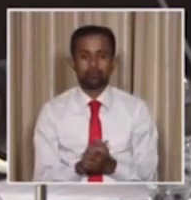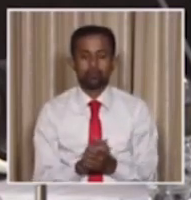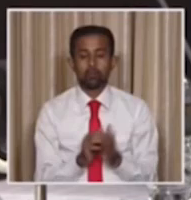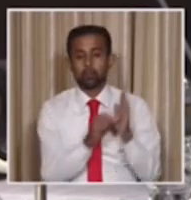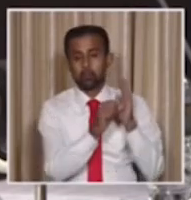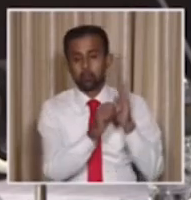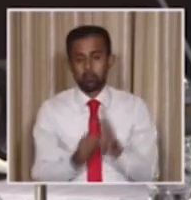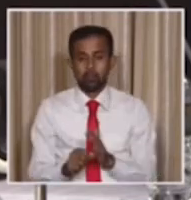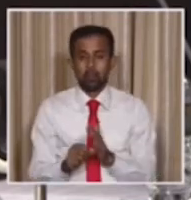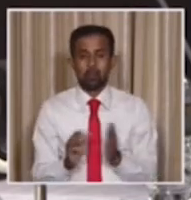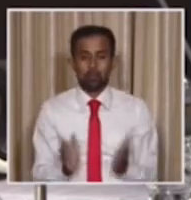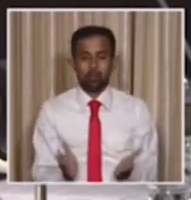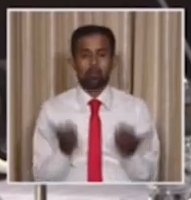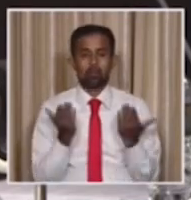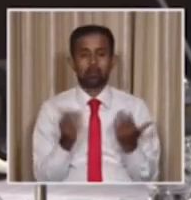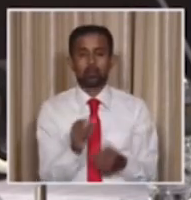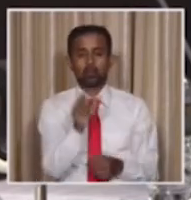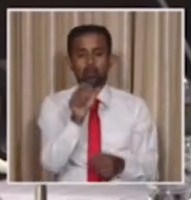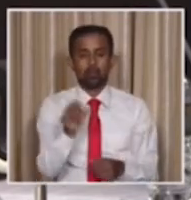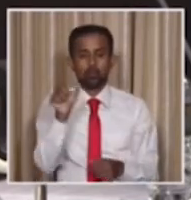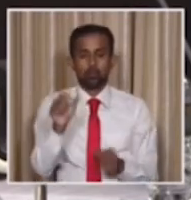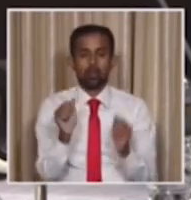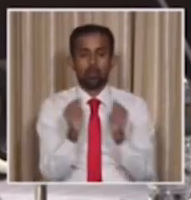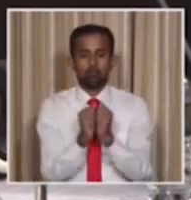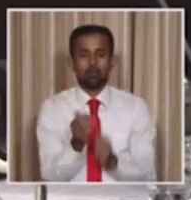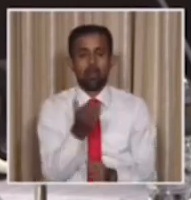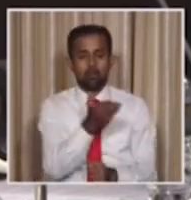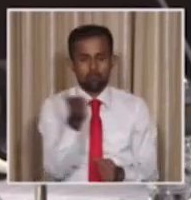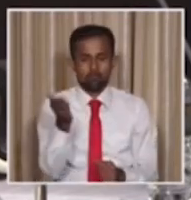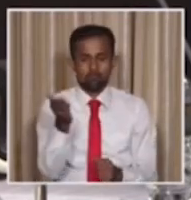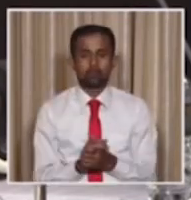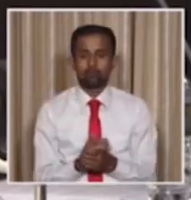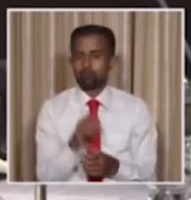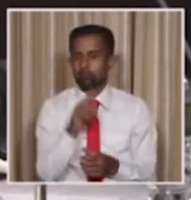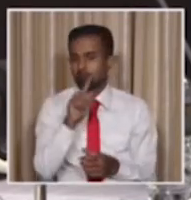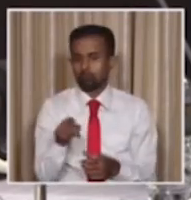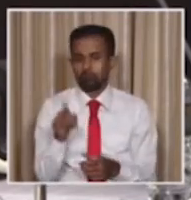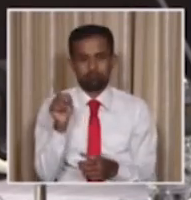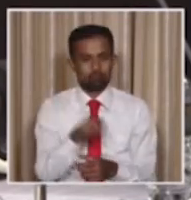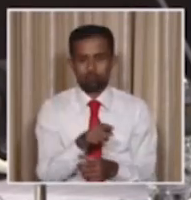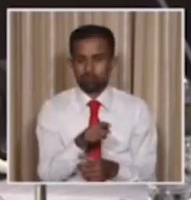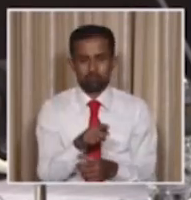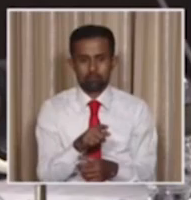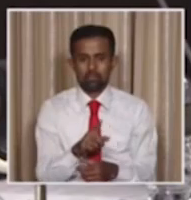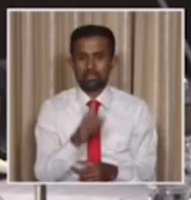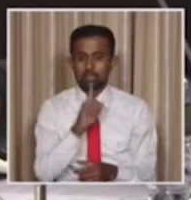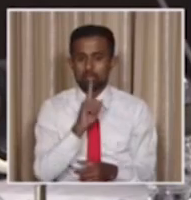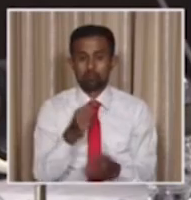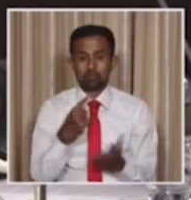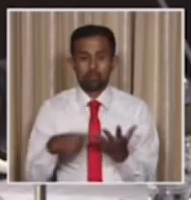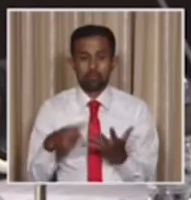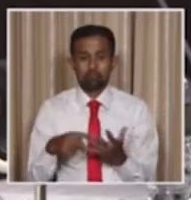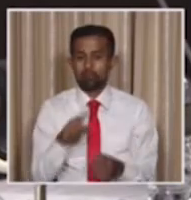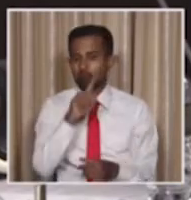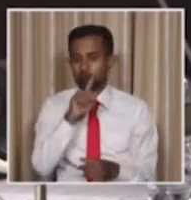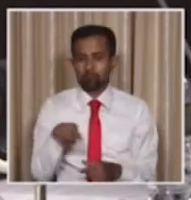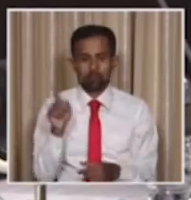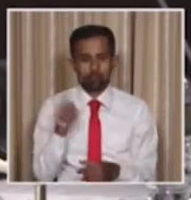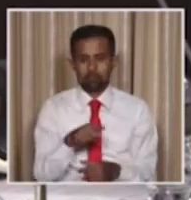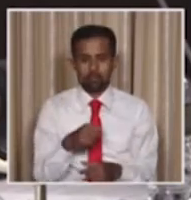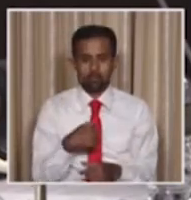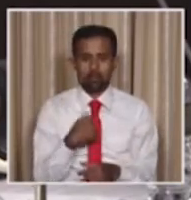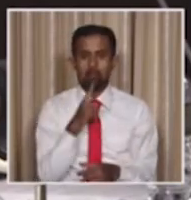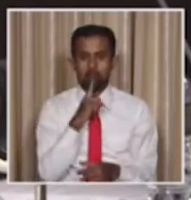நீங்கள் உடனடியாக முகம் கொடுக்க வேண்டும் என்பதை இந்த இடத்திலே நான் ஆணித்தரமாக வலியுறுத்தி கேட்டுக்கொள்ள விரும்புகிறேன். மனித உரிமைகள் ஆணைக்குழு ஒரு நீதிபதி